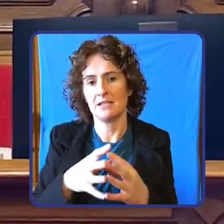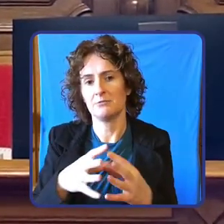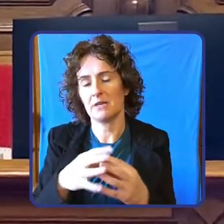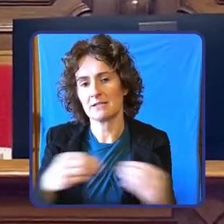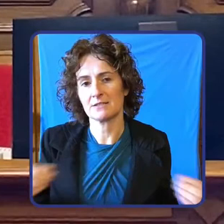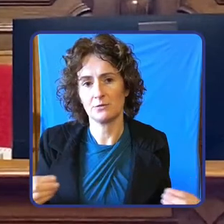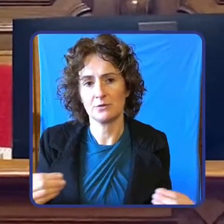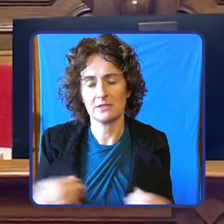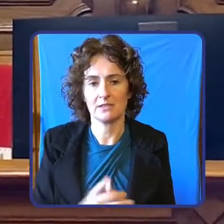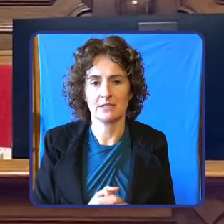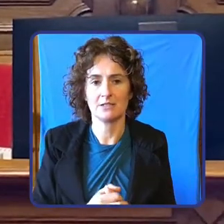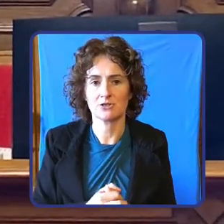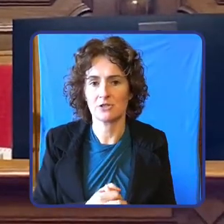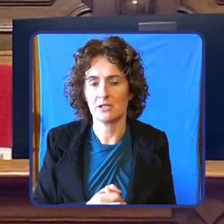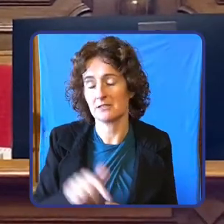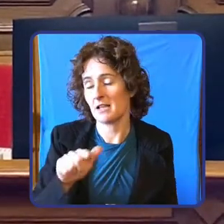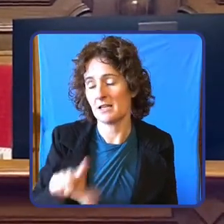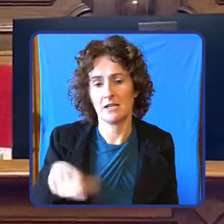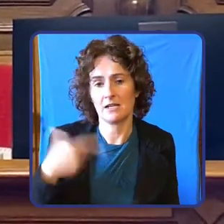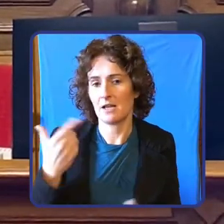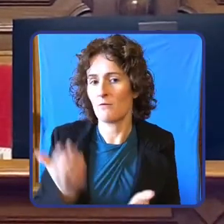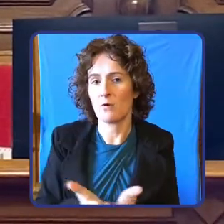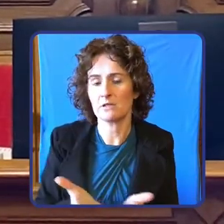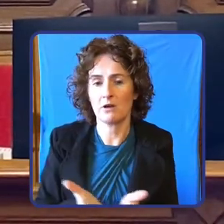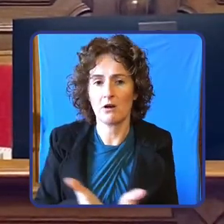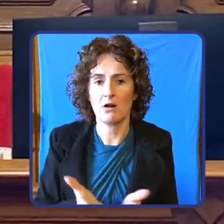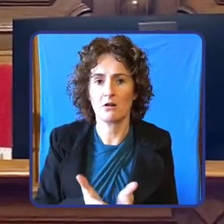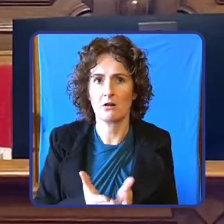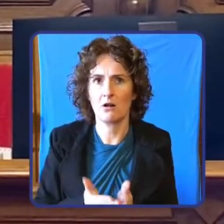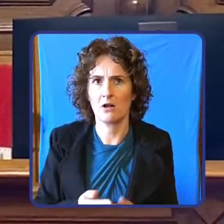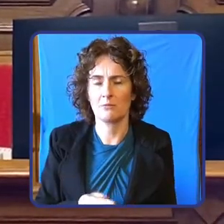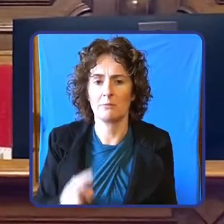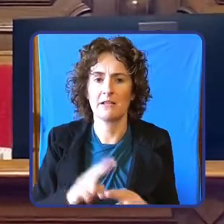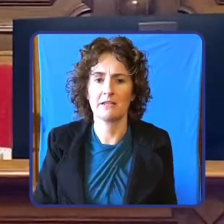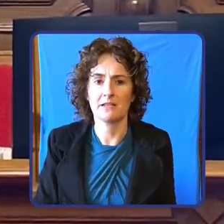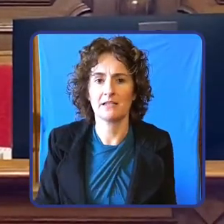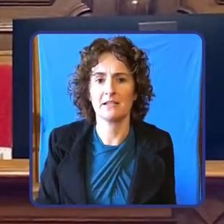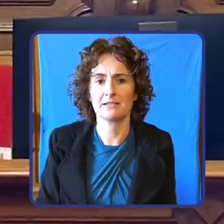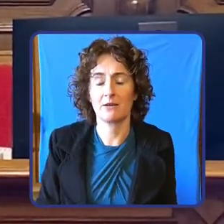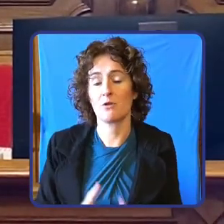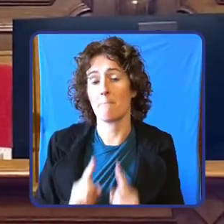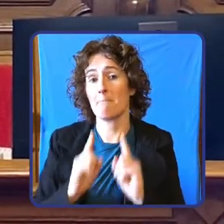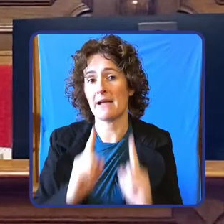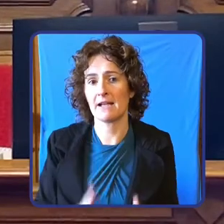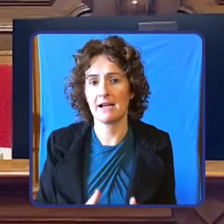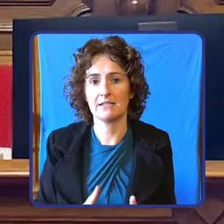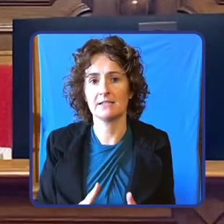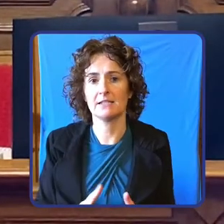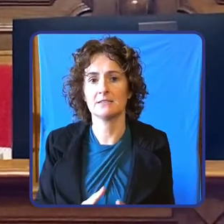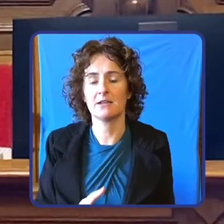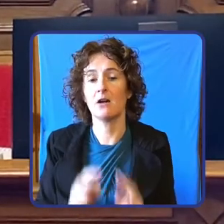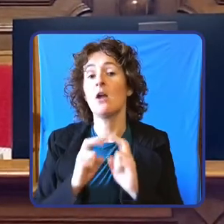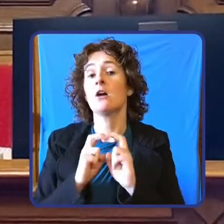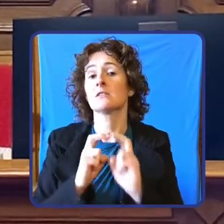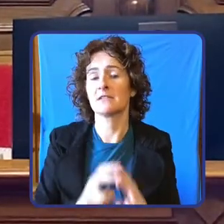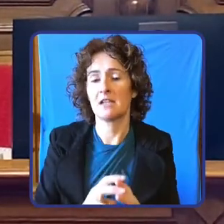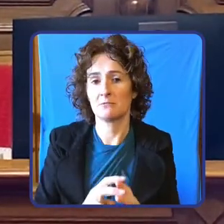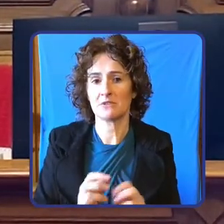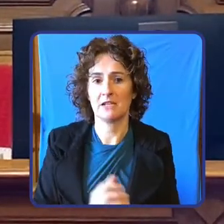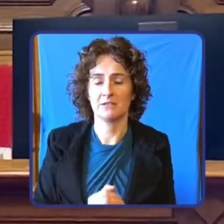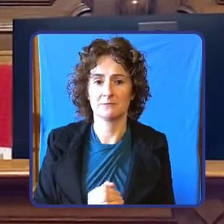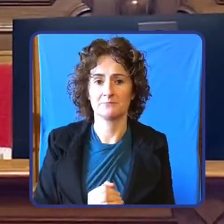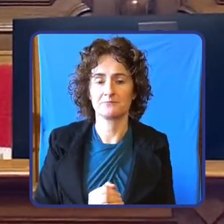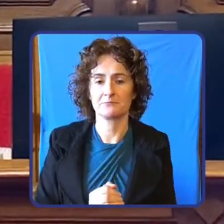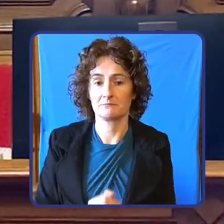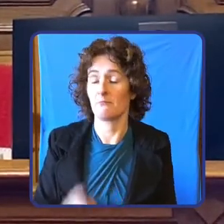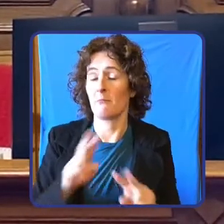5-10 évben erre nem volt alkalma, úgy látom. Azt is ígérte, hogy leállítja a tramtrént. 2017 áprilisában megígérte, hogy nem lesz tramtrén